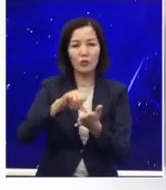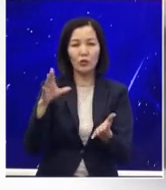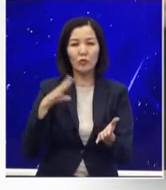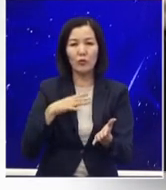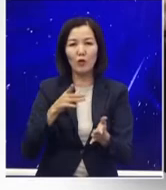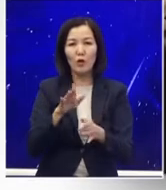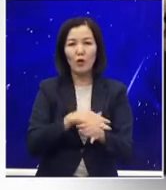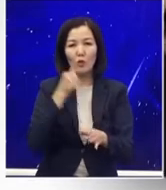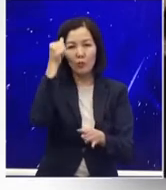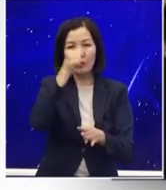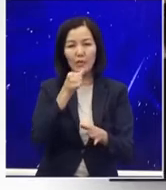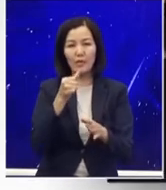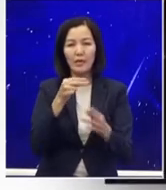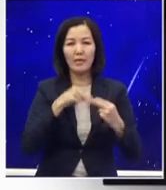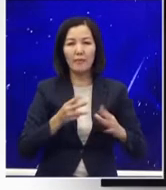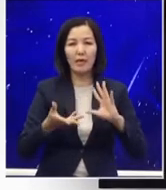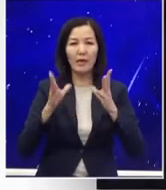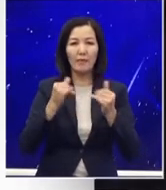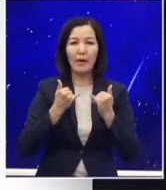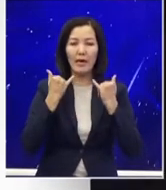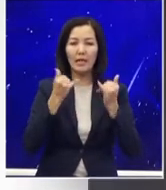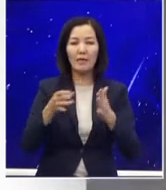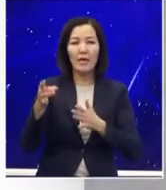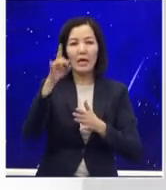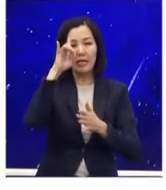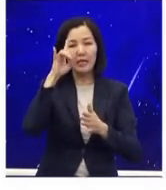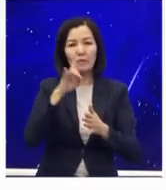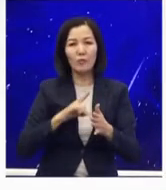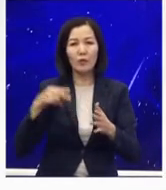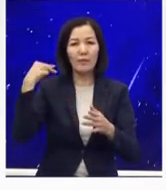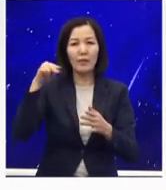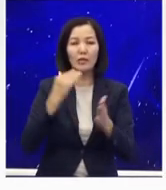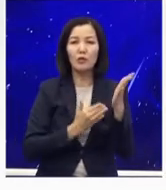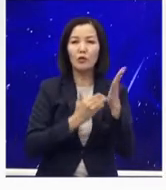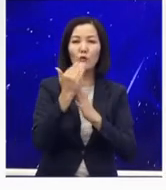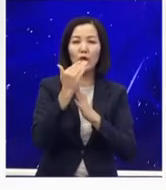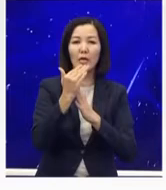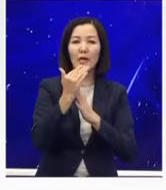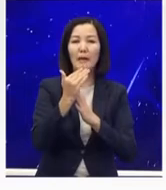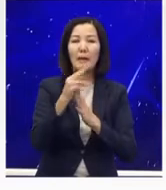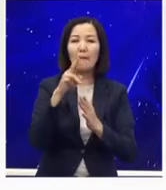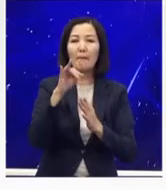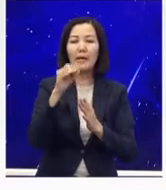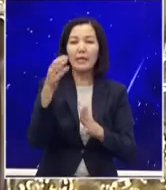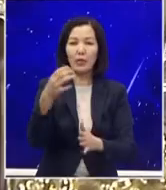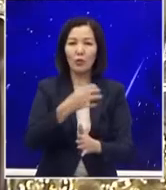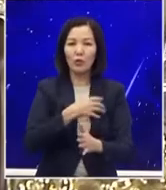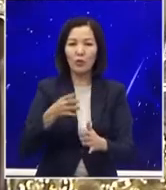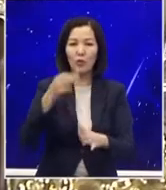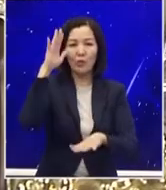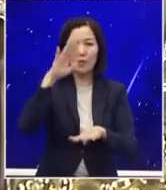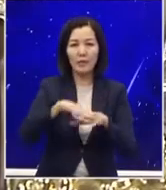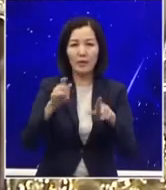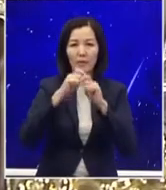Көп жылғы еңбегі бағаланып, Қазақстан Республикасы президентінің жарлығымен Жоғарғы парасат орденін облыс әкімі Амандық